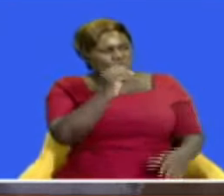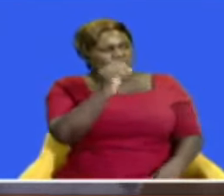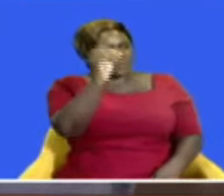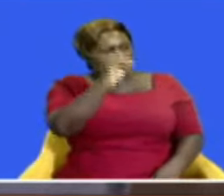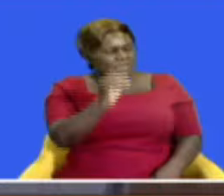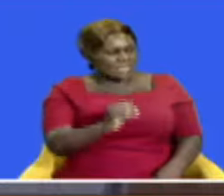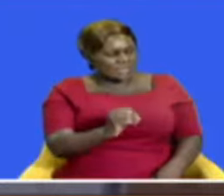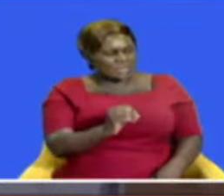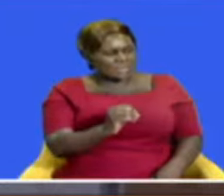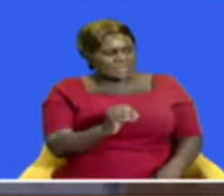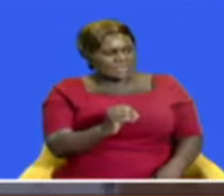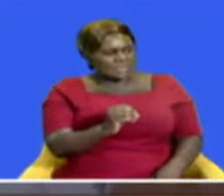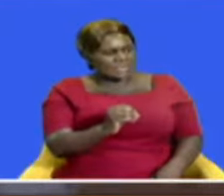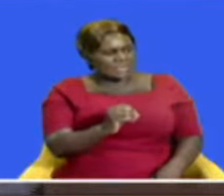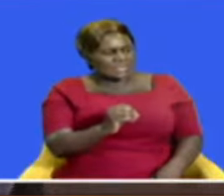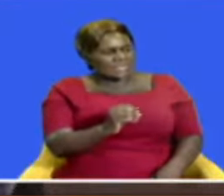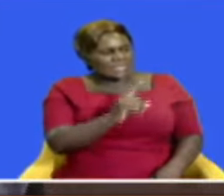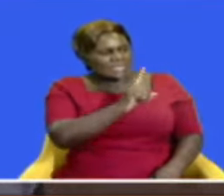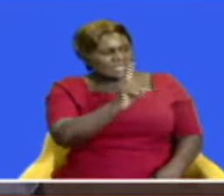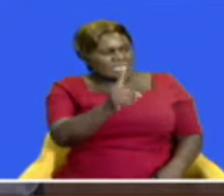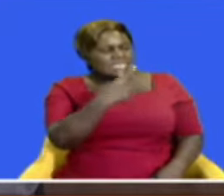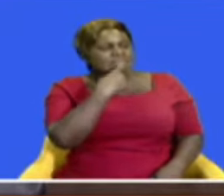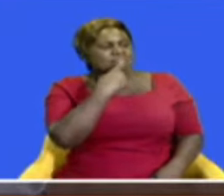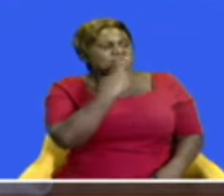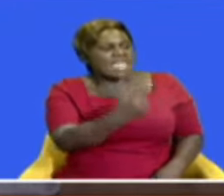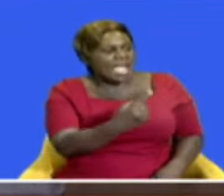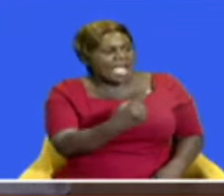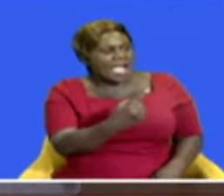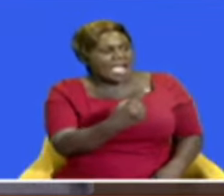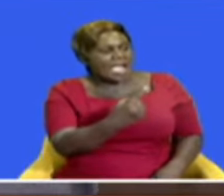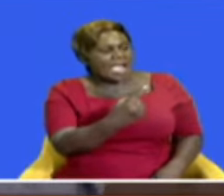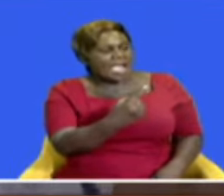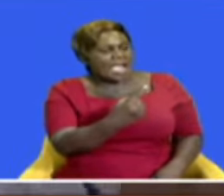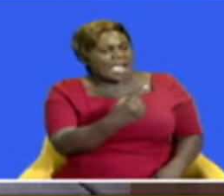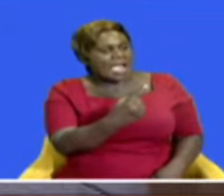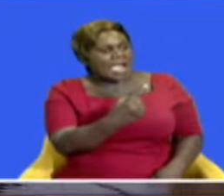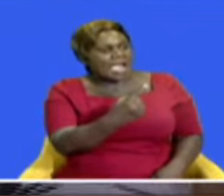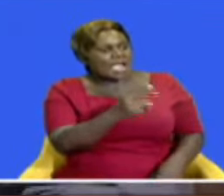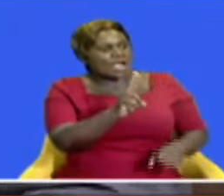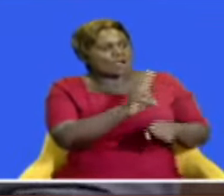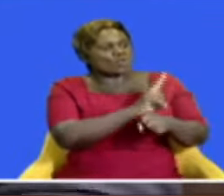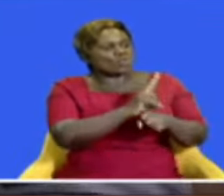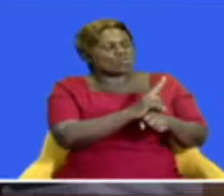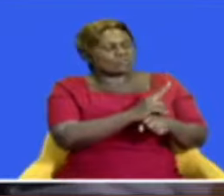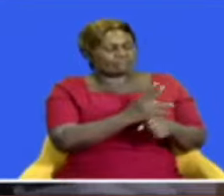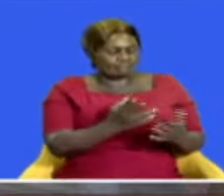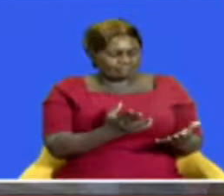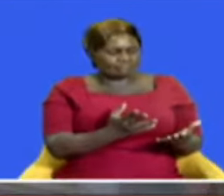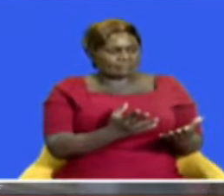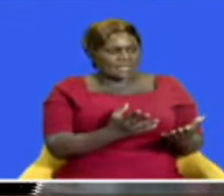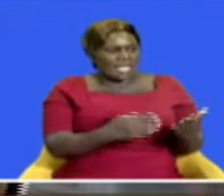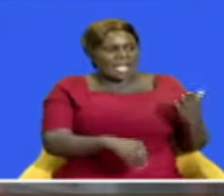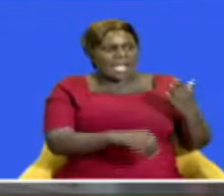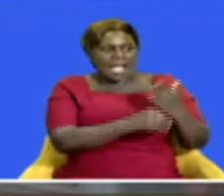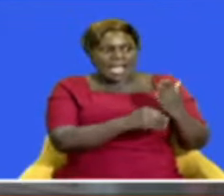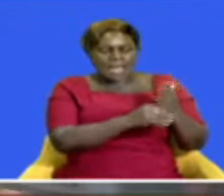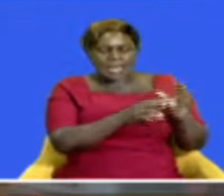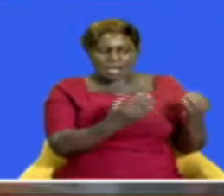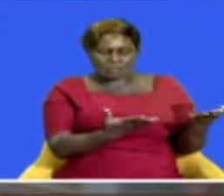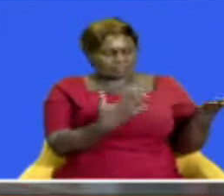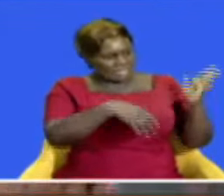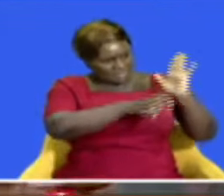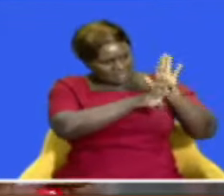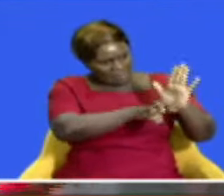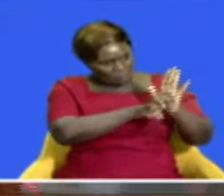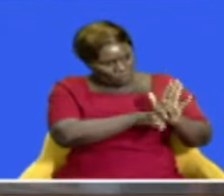Tunasema asilimia, yani kwa kila 100. Ndiyo maana natumia shilingi 100. Tuseme basi itaongezeka kwa, tuseme kwa